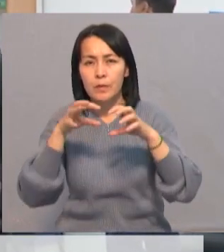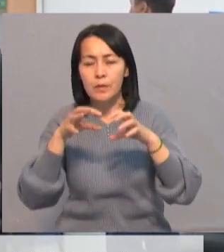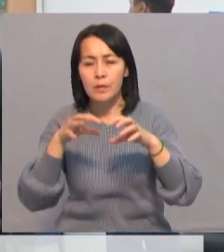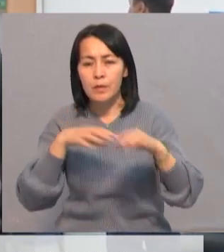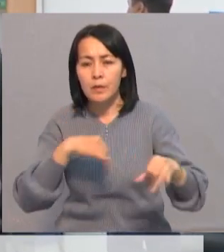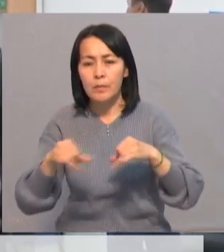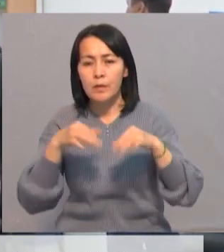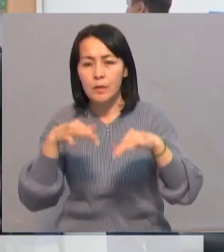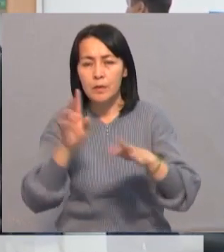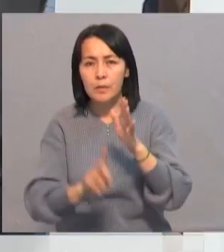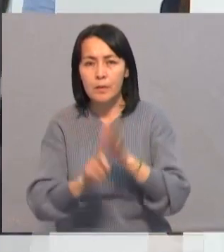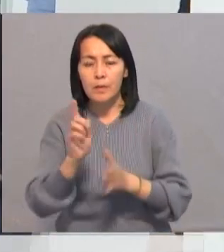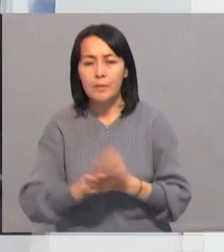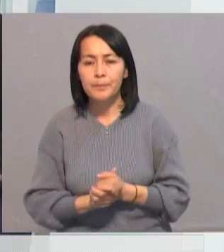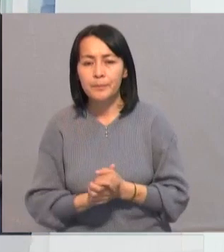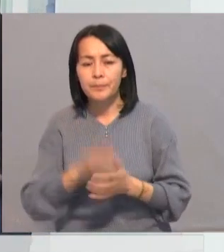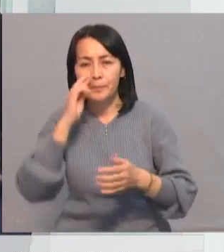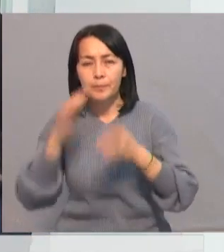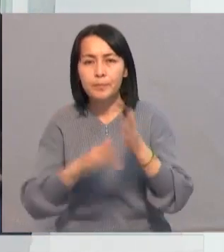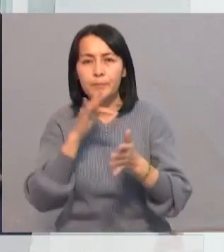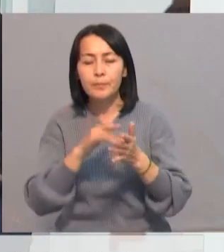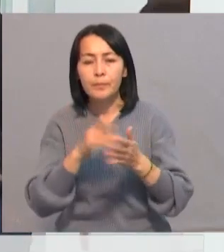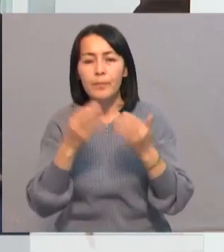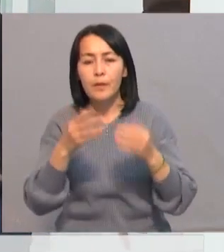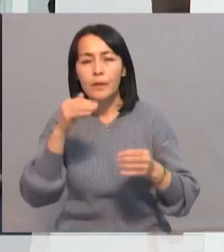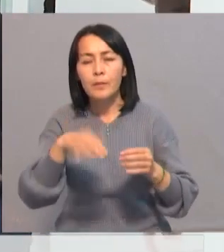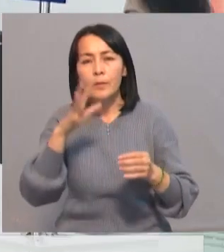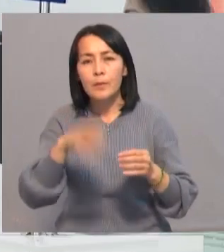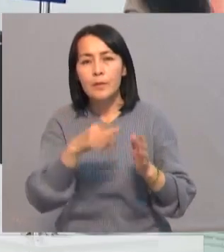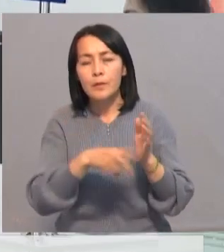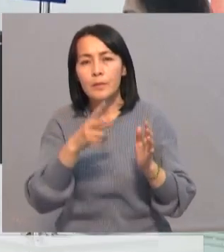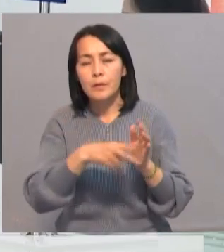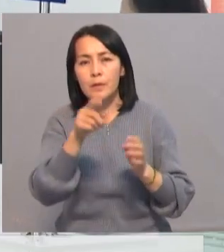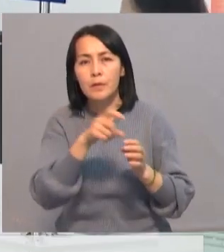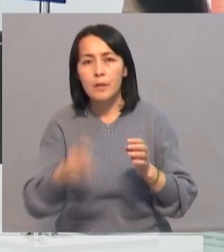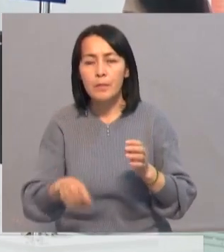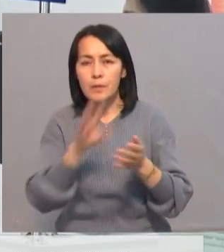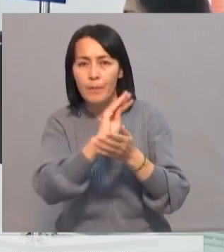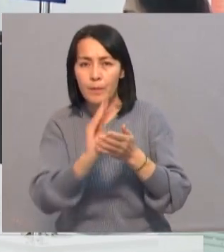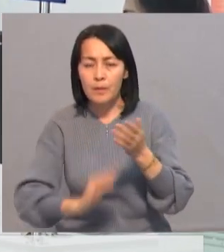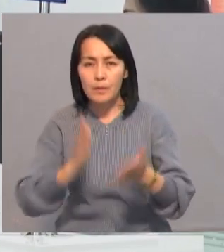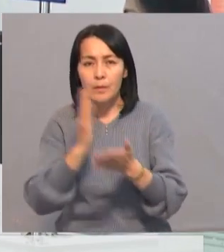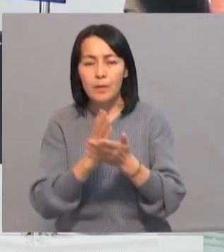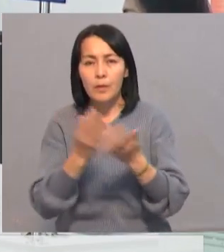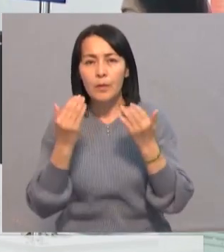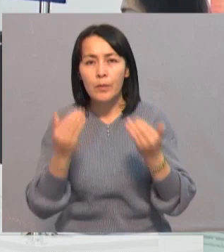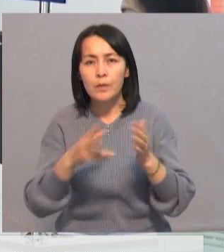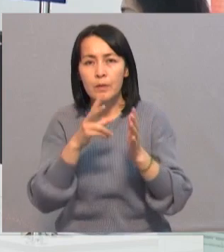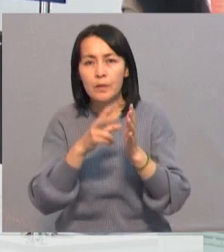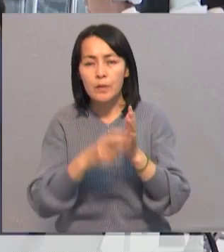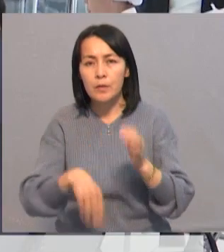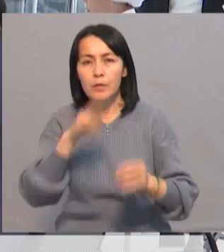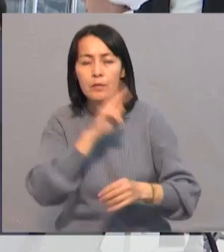қозғау мәселелерін қарастыратын боламыз. Шымкентте осы сынды 1578 азамат пробация есебінде тұрады. Олардың